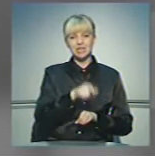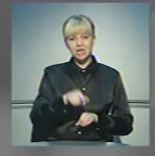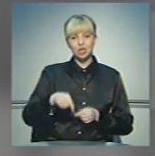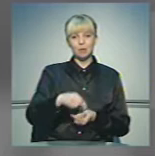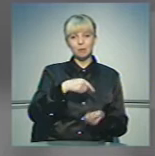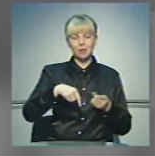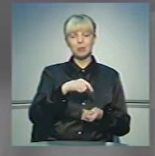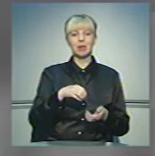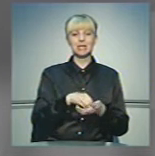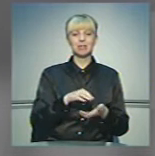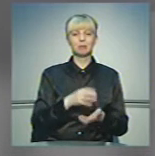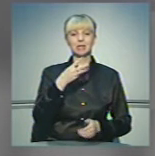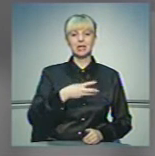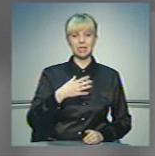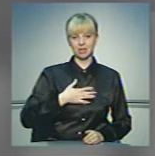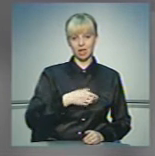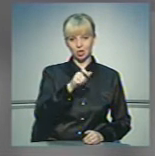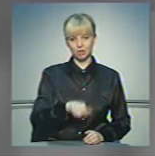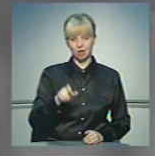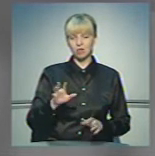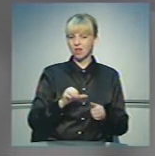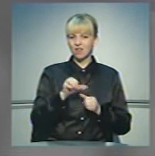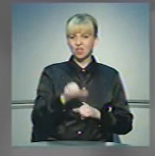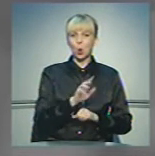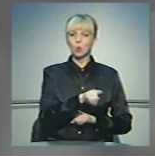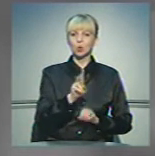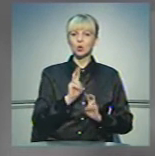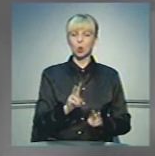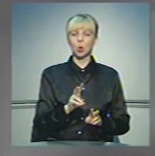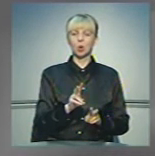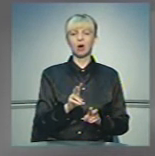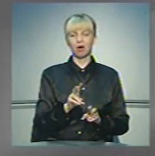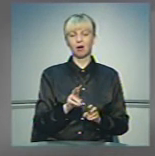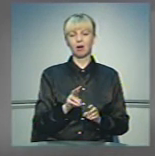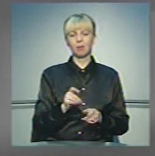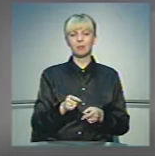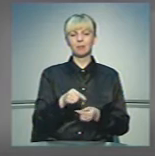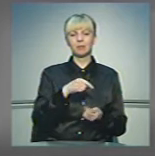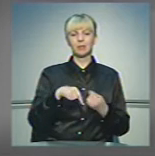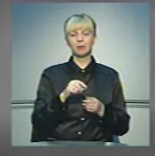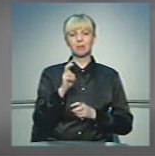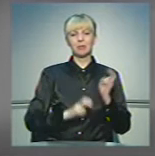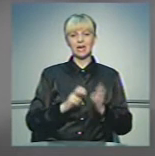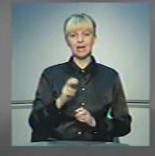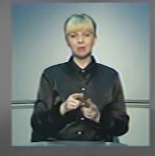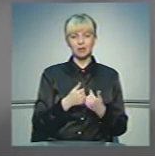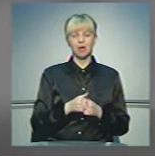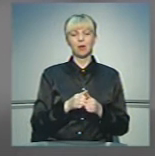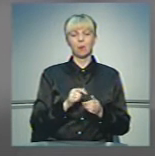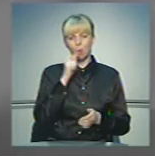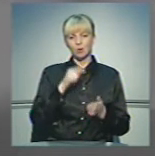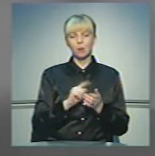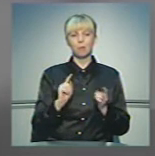особи-підприємці, зареєструвалися 30 наших краян. Це винятково ті, хто за видом підприємницької діяльності підпадає під першу групу спрощеної